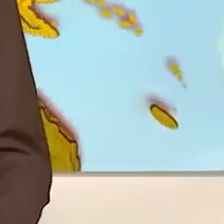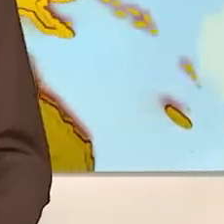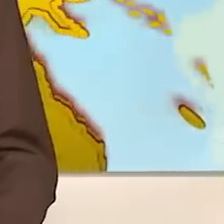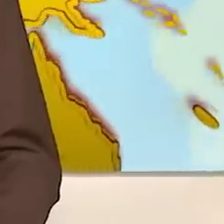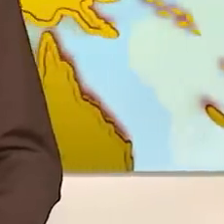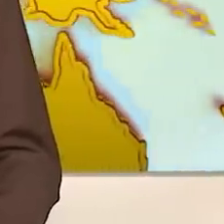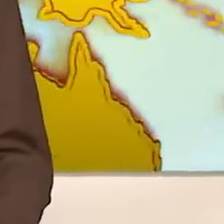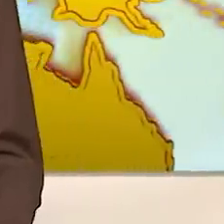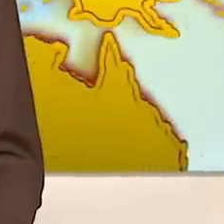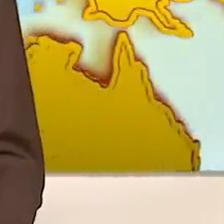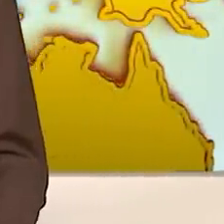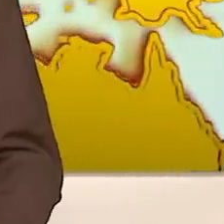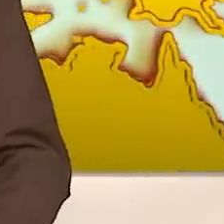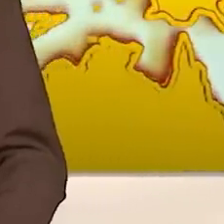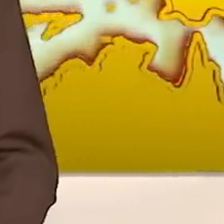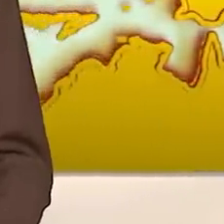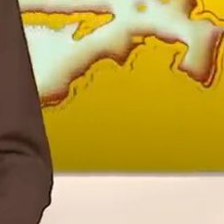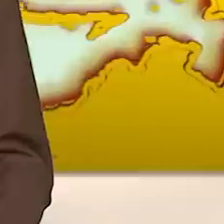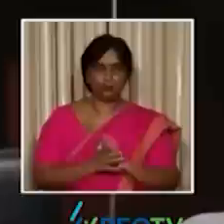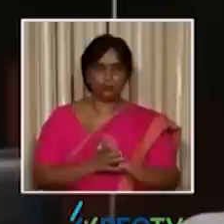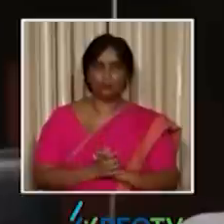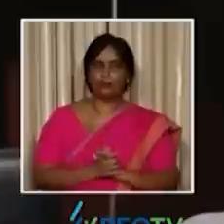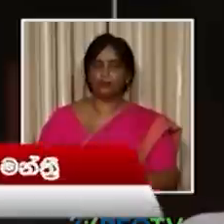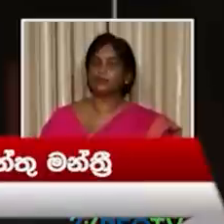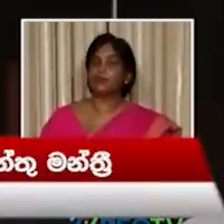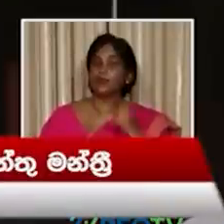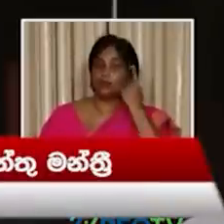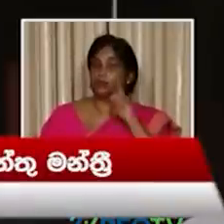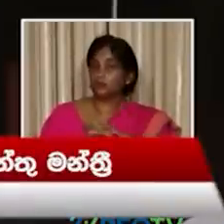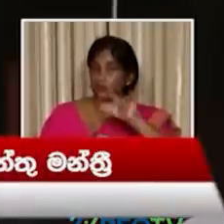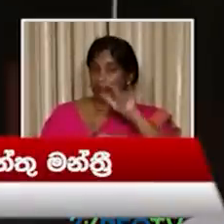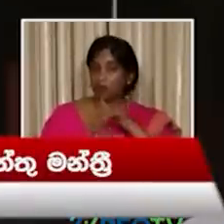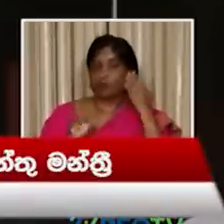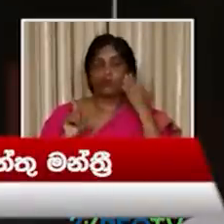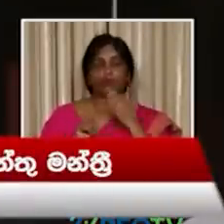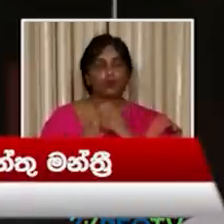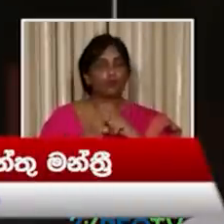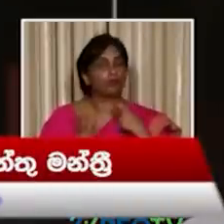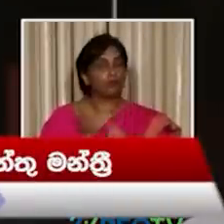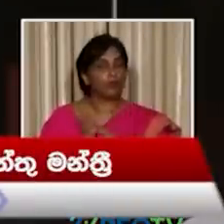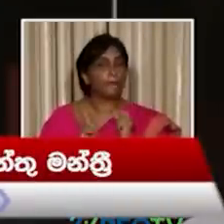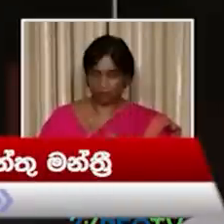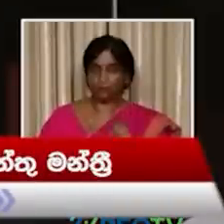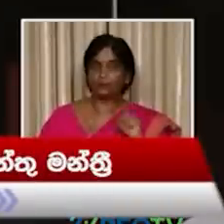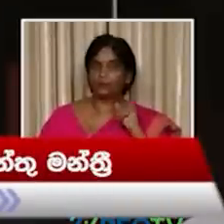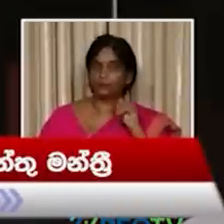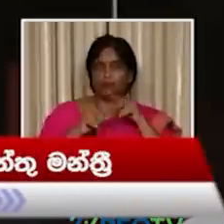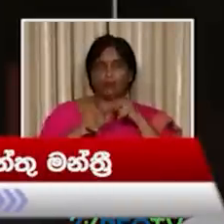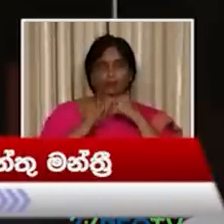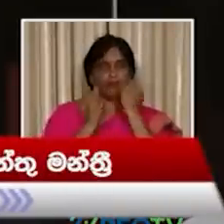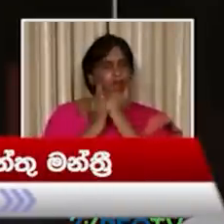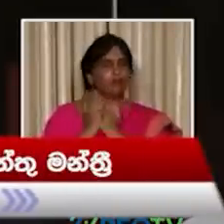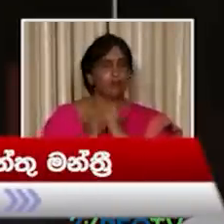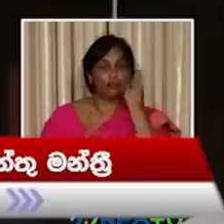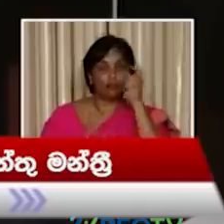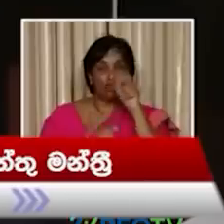ඊයේ පාර්ලිමේන්තුවේදී විවාදයක් පැවතුණා බුද්ධිගලනේ පිළිබඳව මහාචාර්ය ප්‍රසාදිනී ගමගේ සමීක්ෂණයක් කර